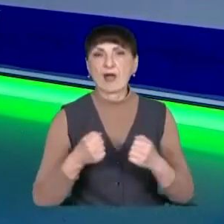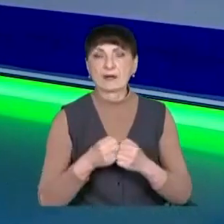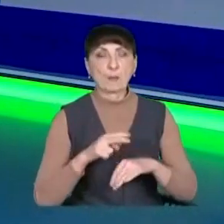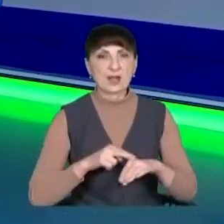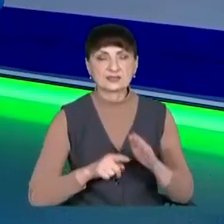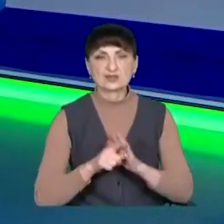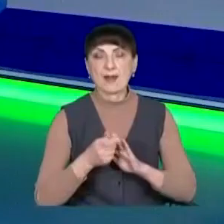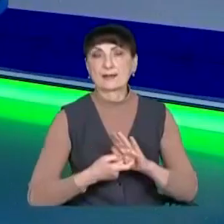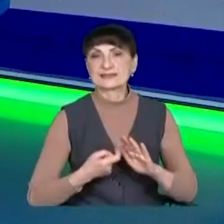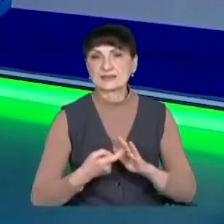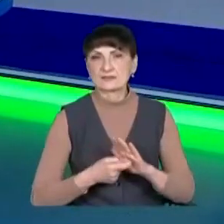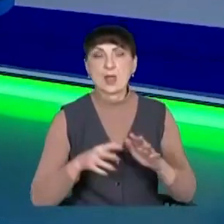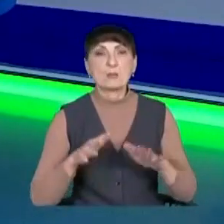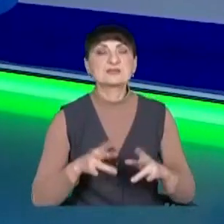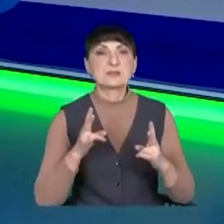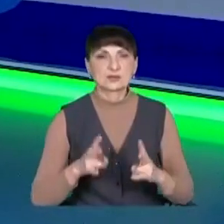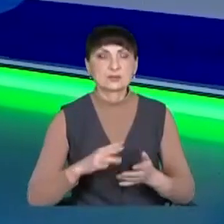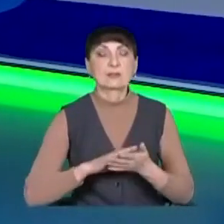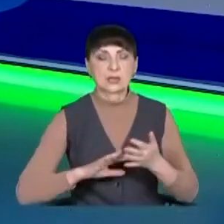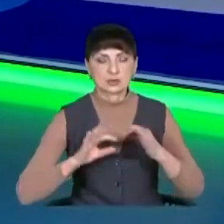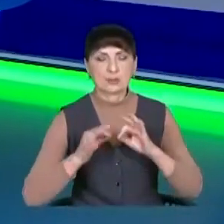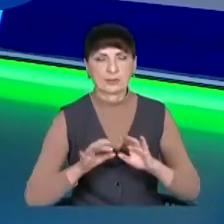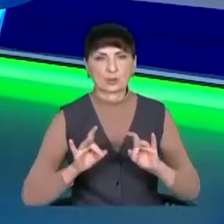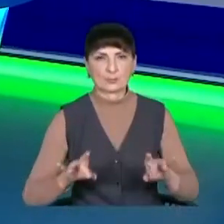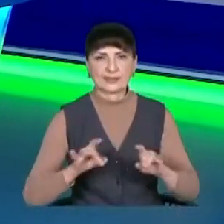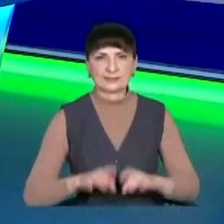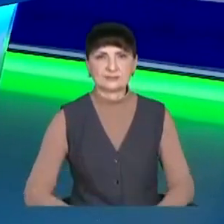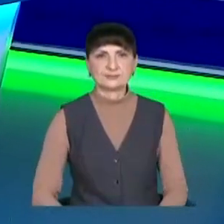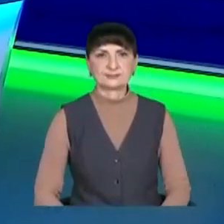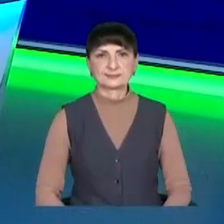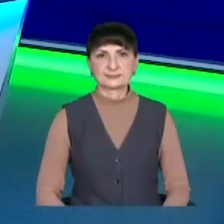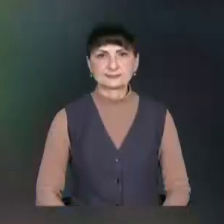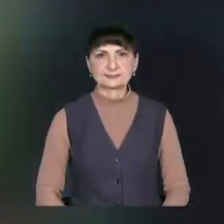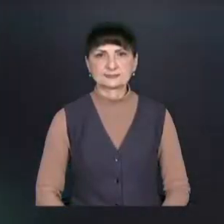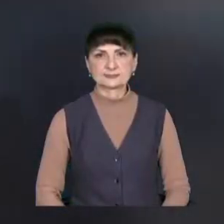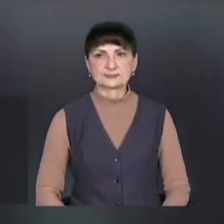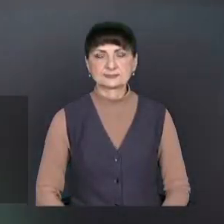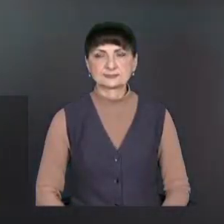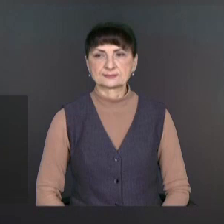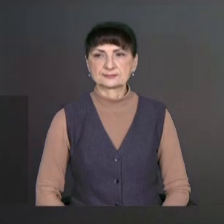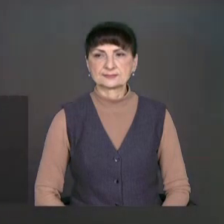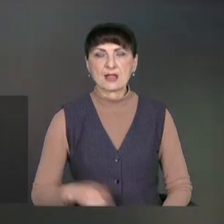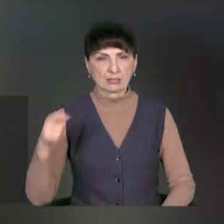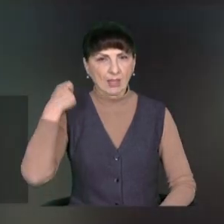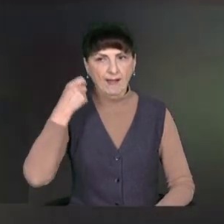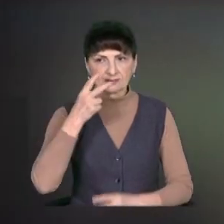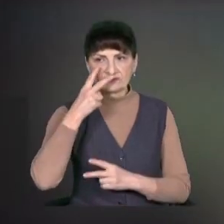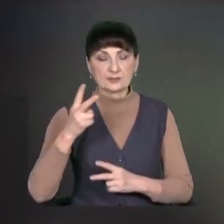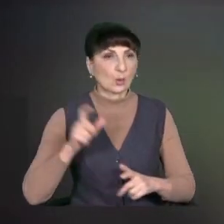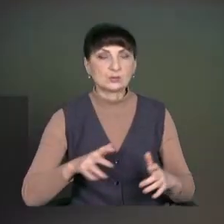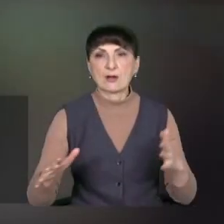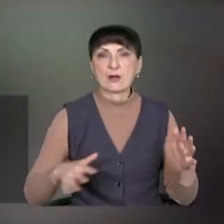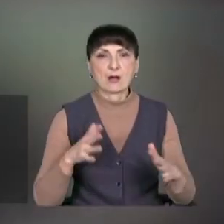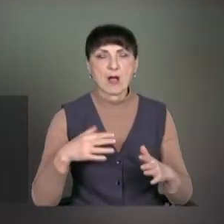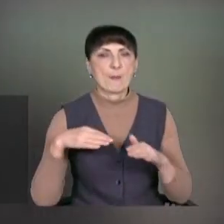полиция начала расследование с места происшествия. Репортаж Дияса Махамбетова. На этих кадрах растерянные